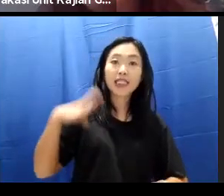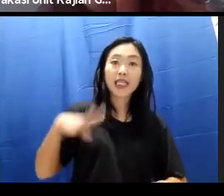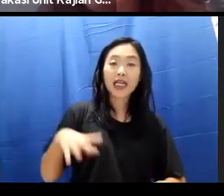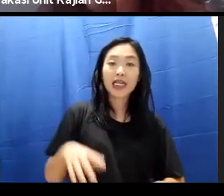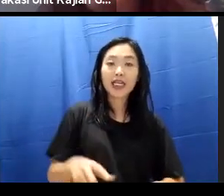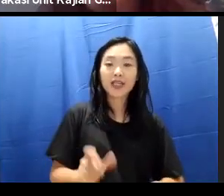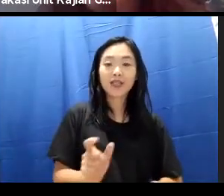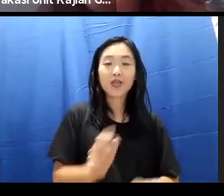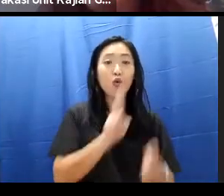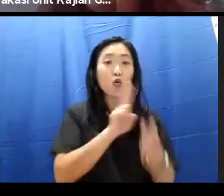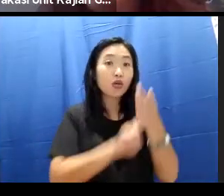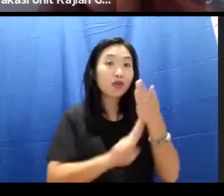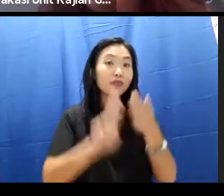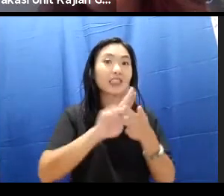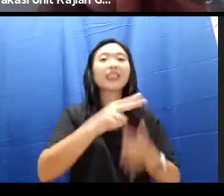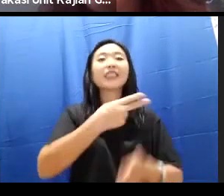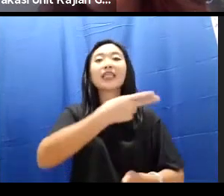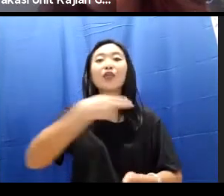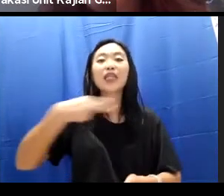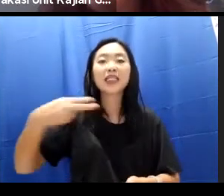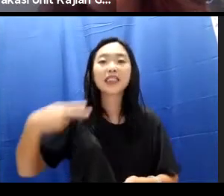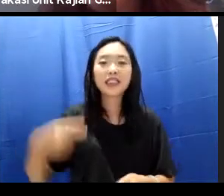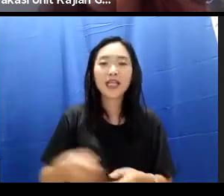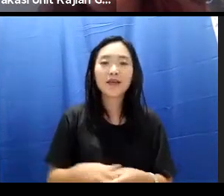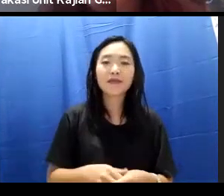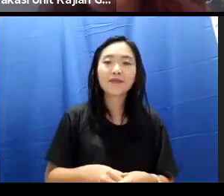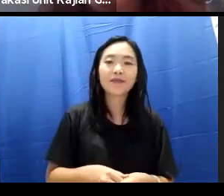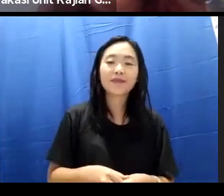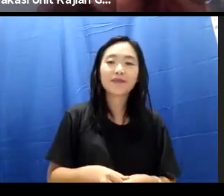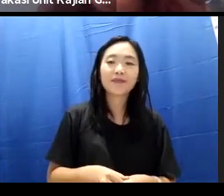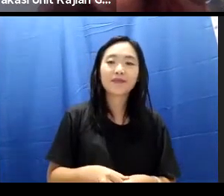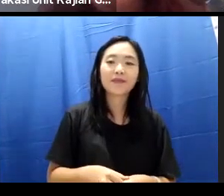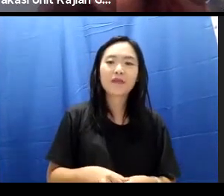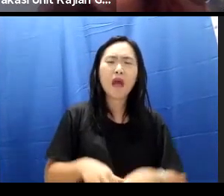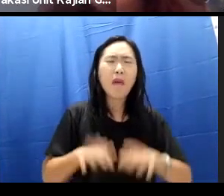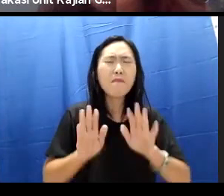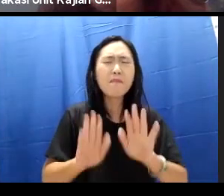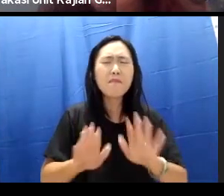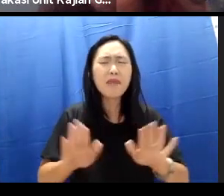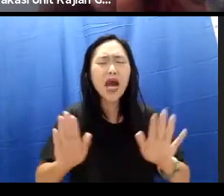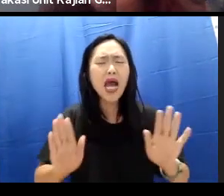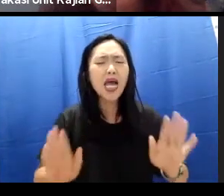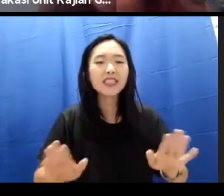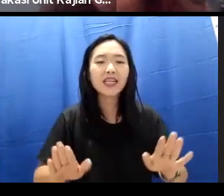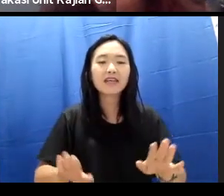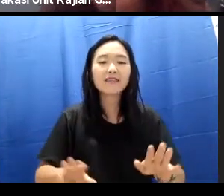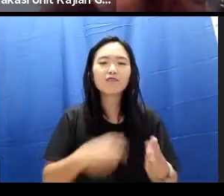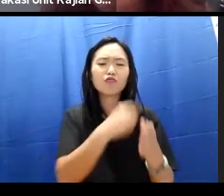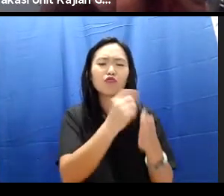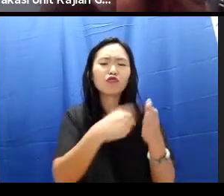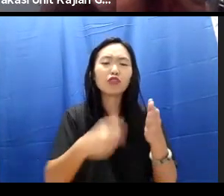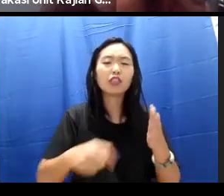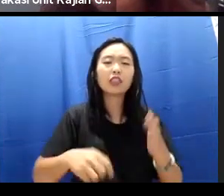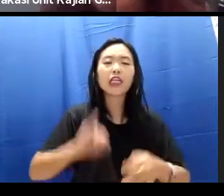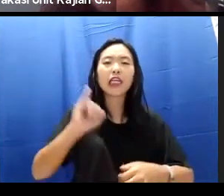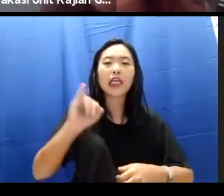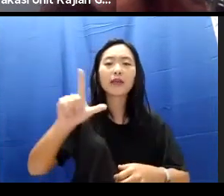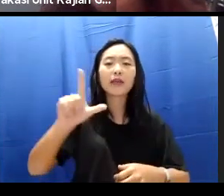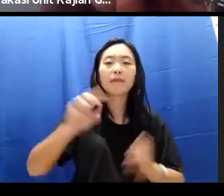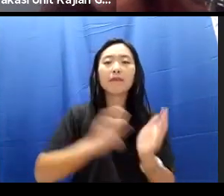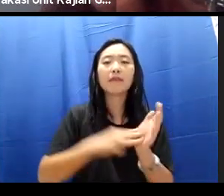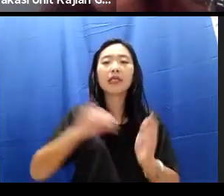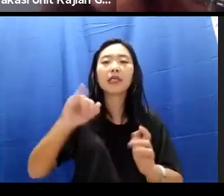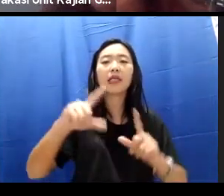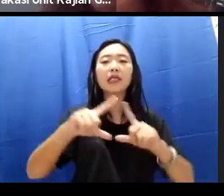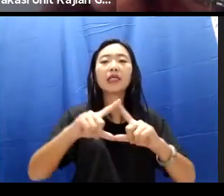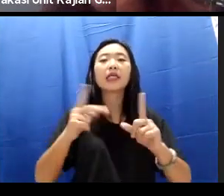Lawrence Lawrence College. Artikel ilmiahnya telah banyak terbit di jurnal internasional seperti di Visual Anthropology,